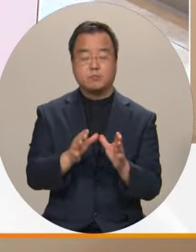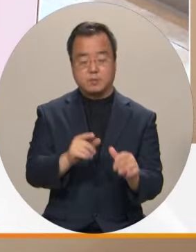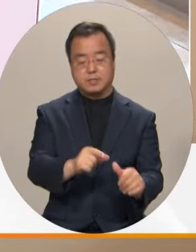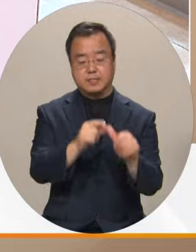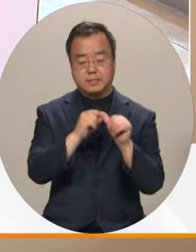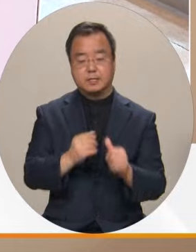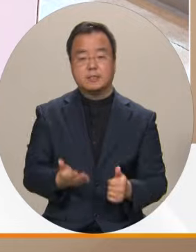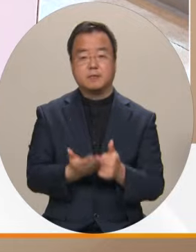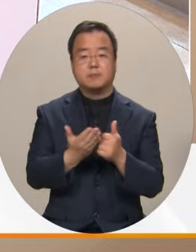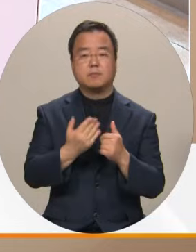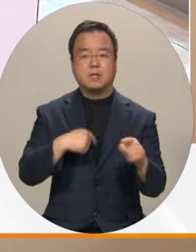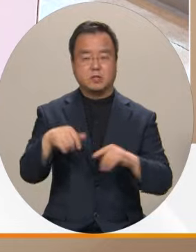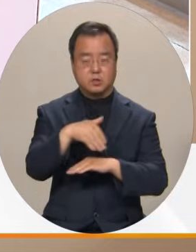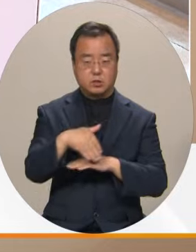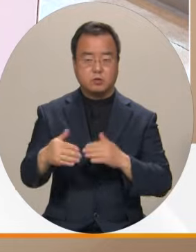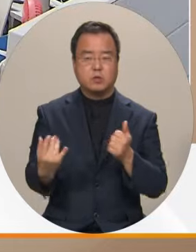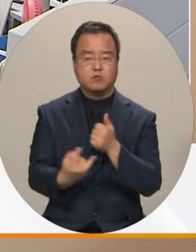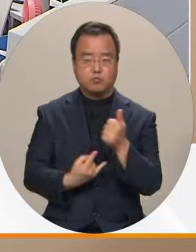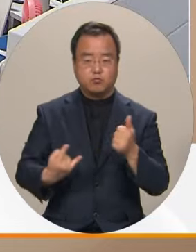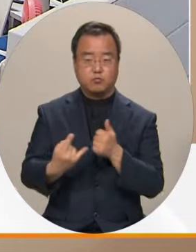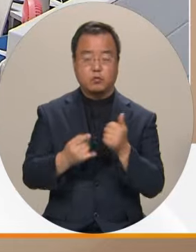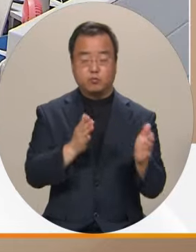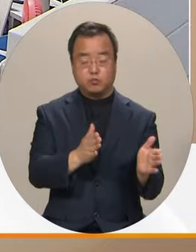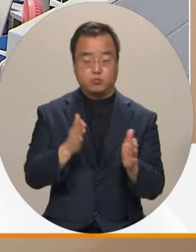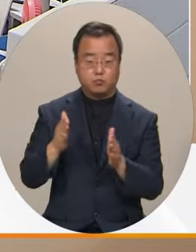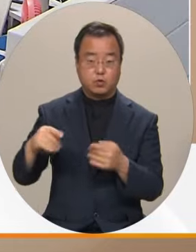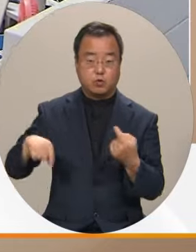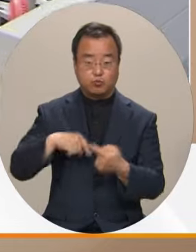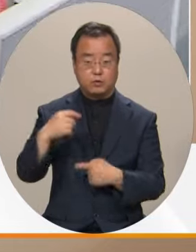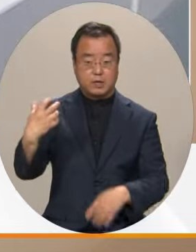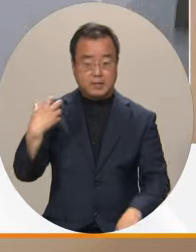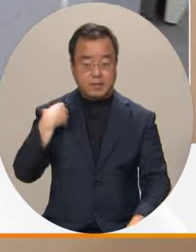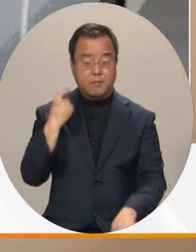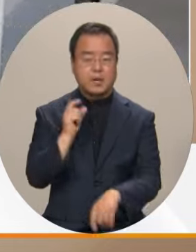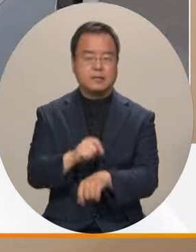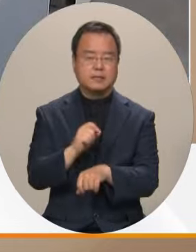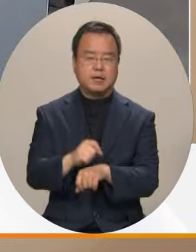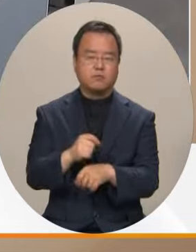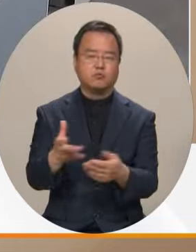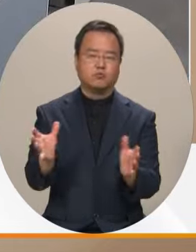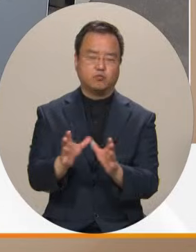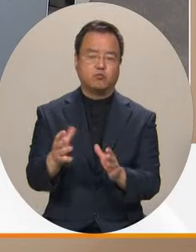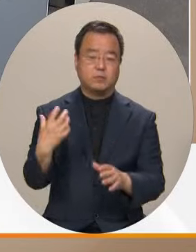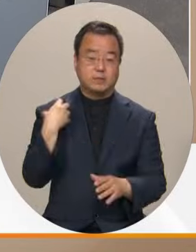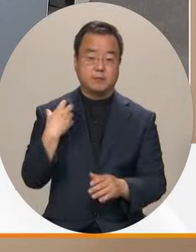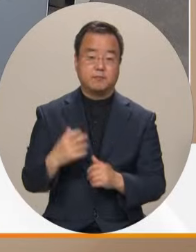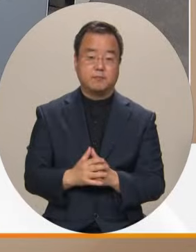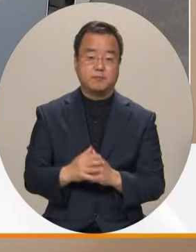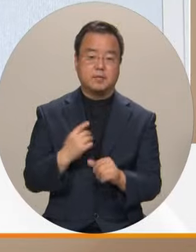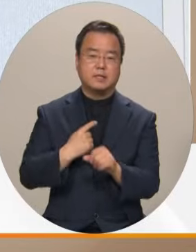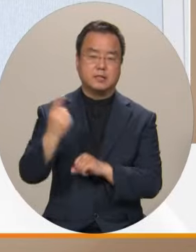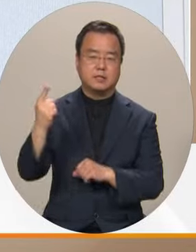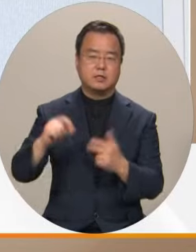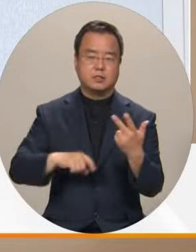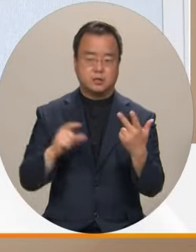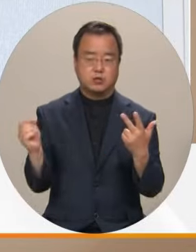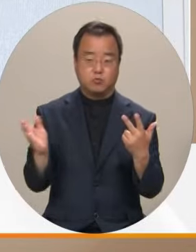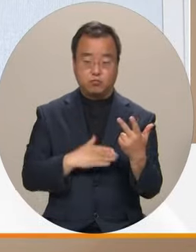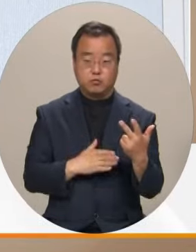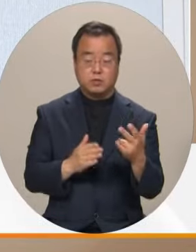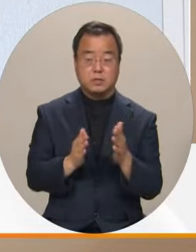운영하게 되고요 저희는 그 실질적인 운영을 맞는 호국을 담당하게 됩니다 그래서 내년 7월부터 이제 시행이